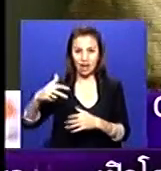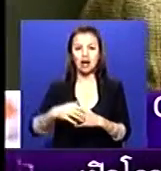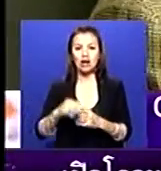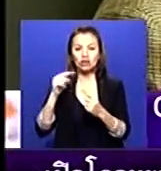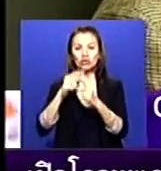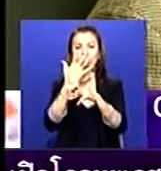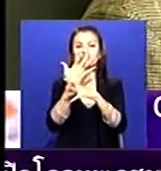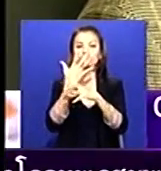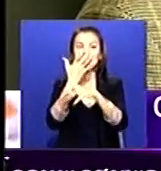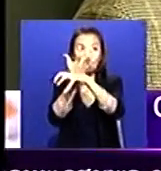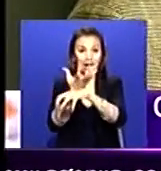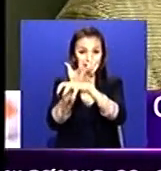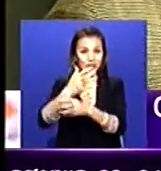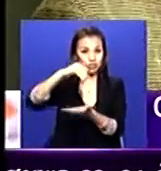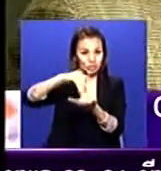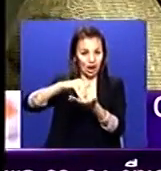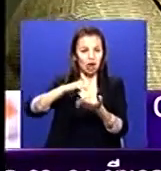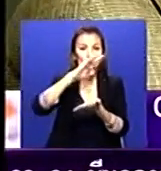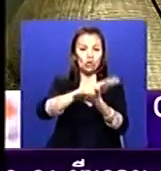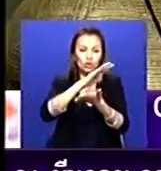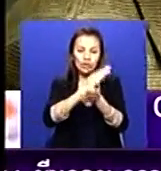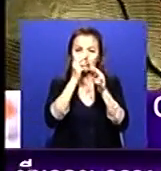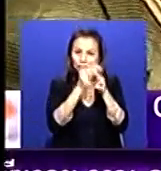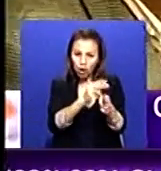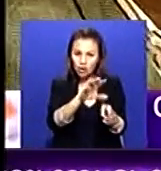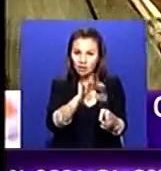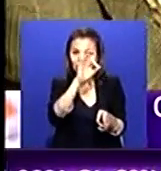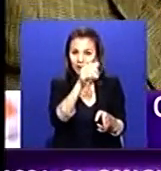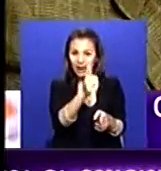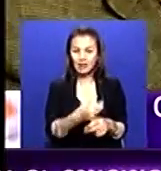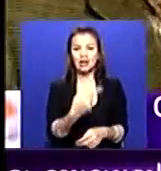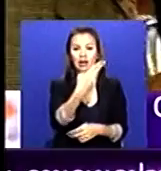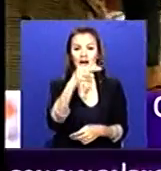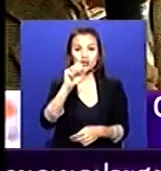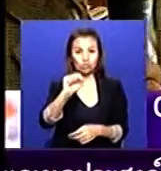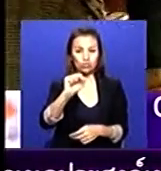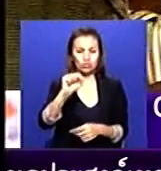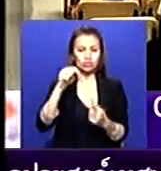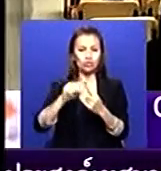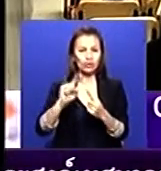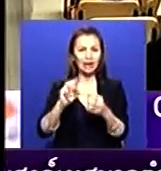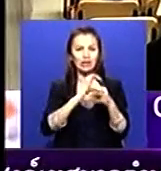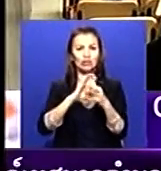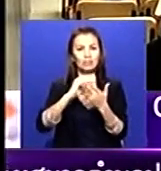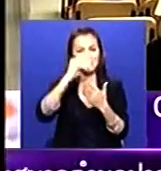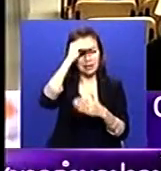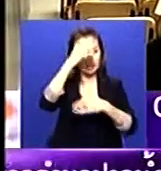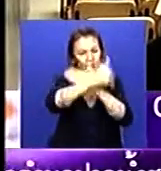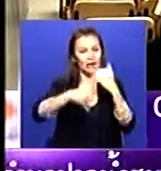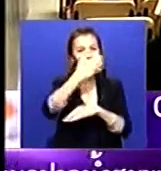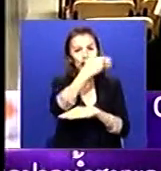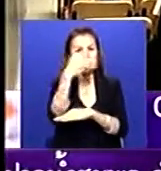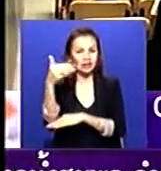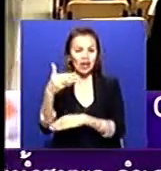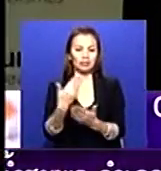าเซียนโดยให้มีโรงเรียนทางเลือกเฉพาะทางและหลักสูตรนานาชาติราคาไม่แพงเพื่อให้กรุงเทพมหานครเป็นเมืองหลวงของ